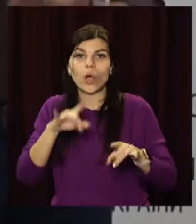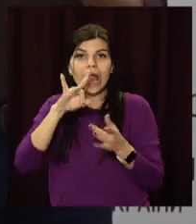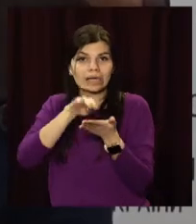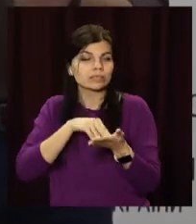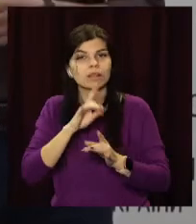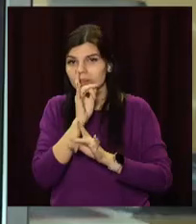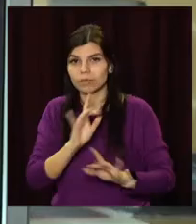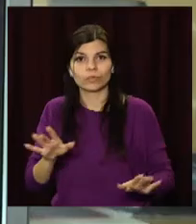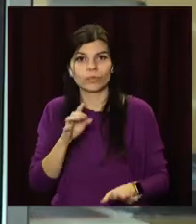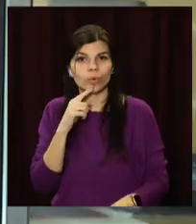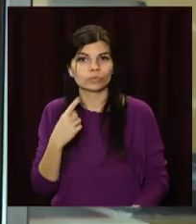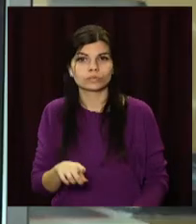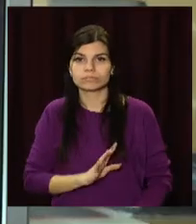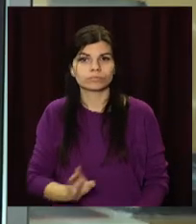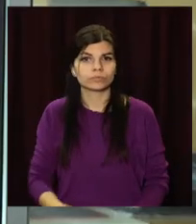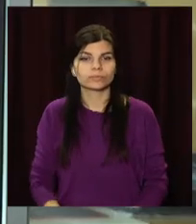не буде.